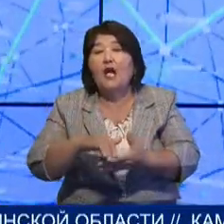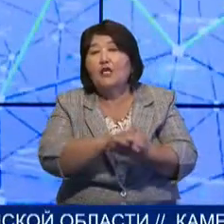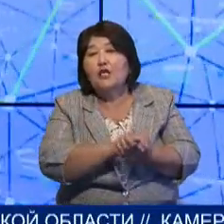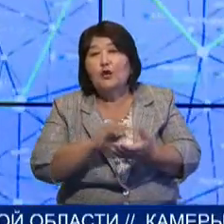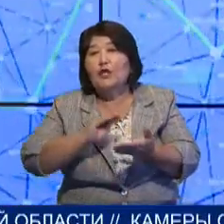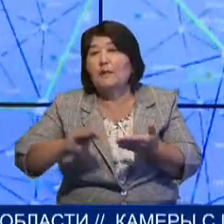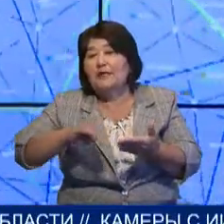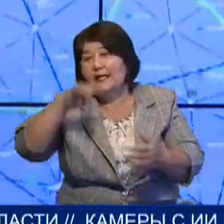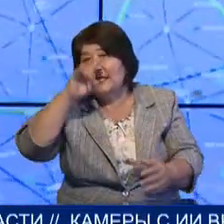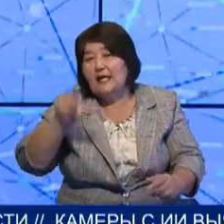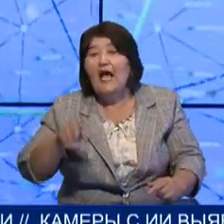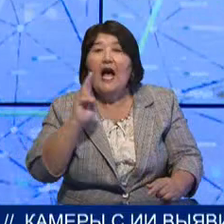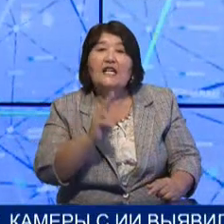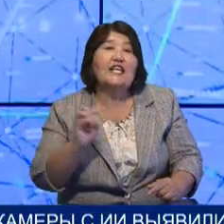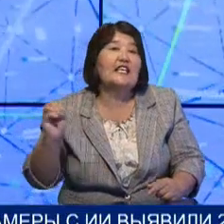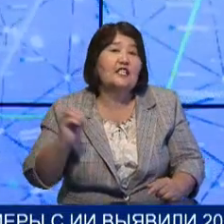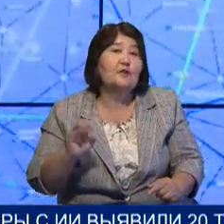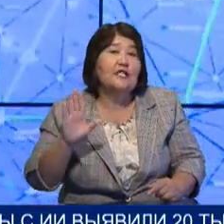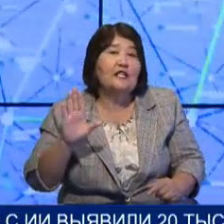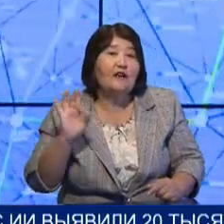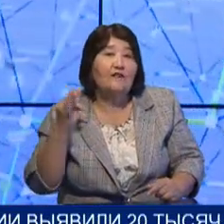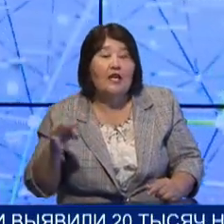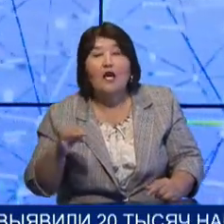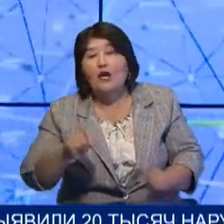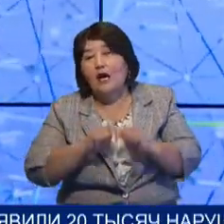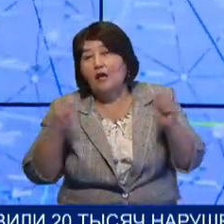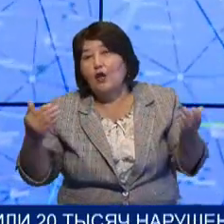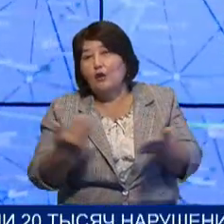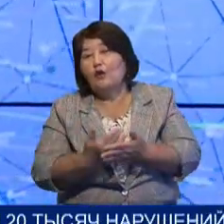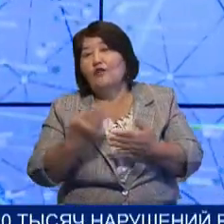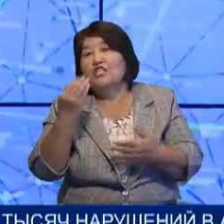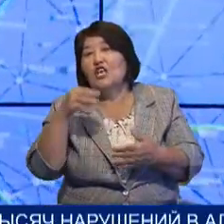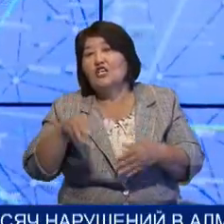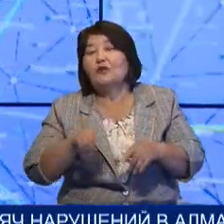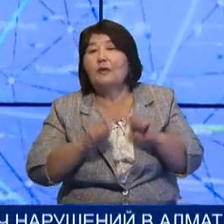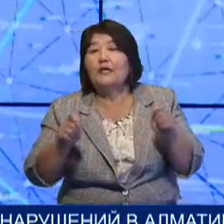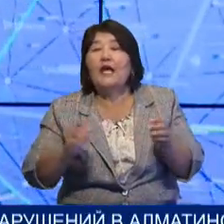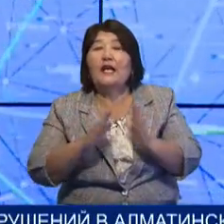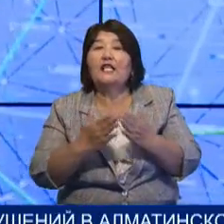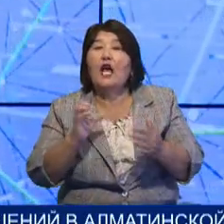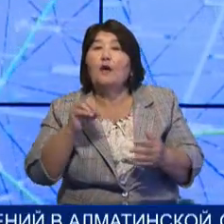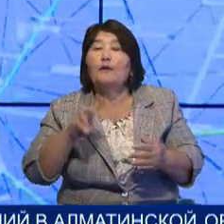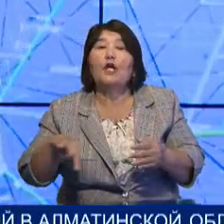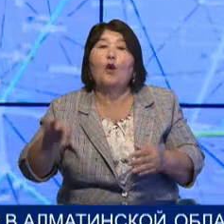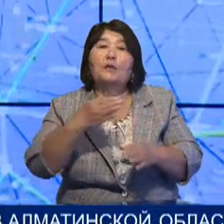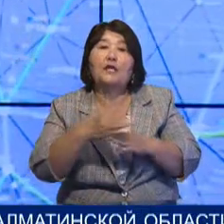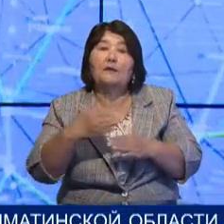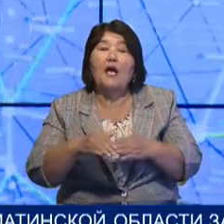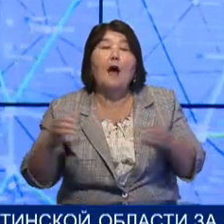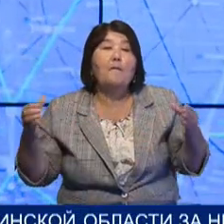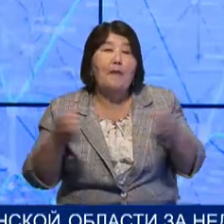писатели Казахстана Карши гисм сеитово презентация новой книги щм прошла в центре КТА аманат областного филиала